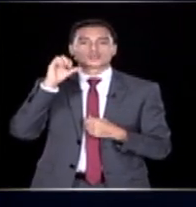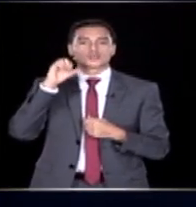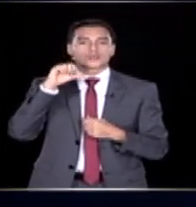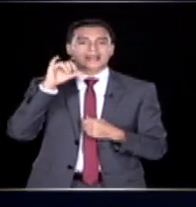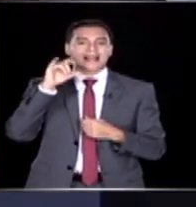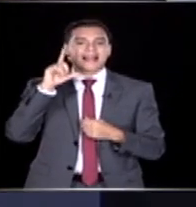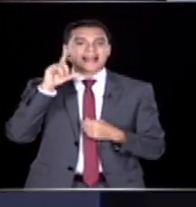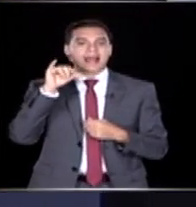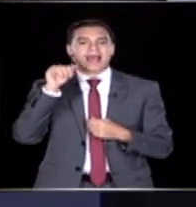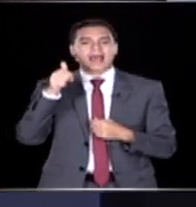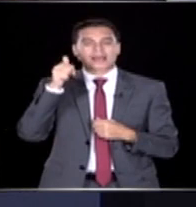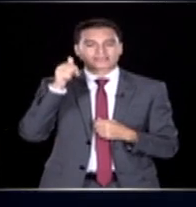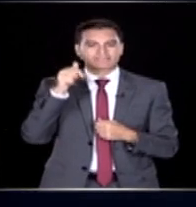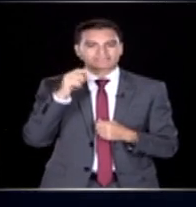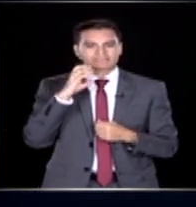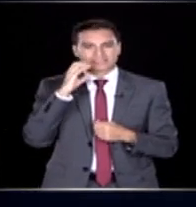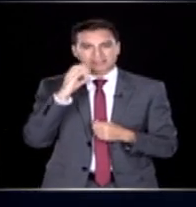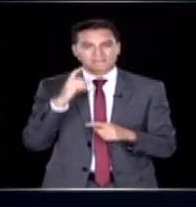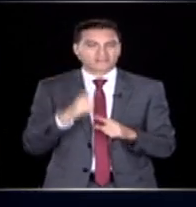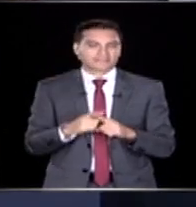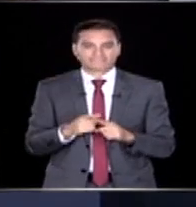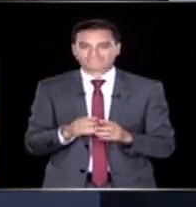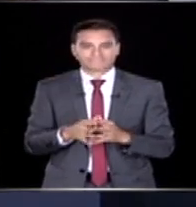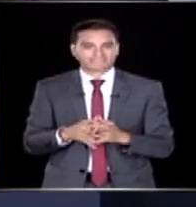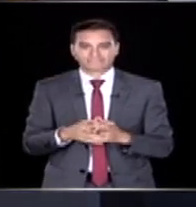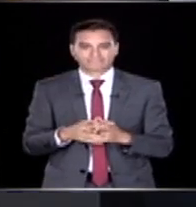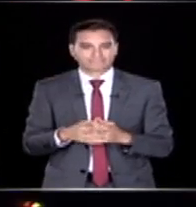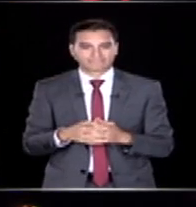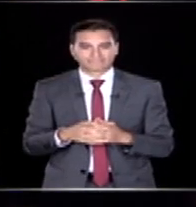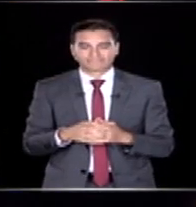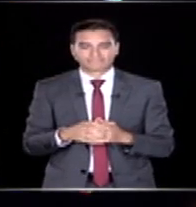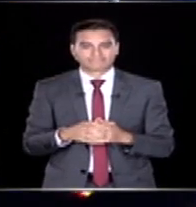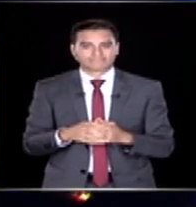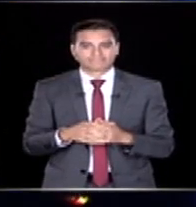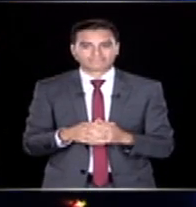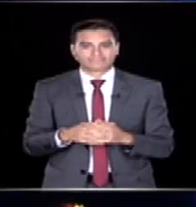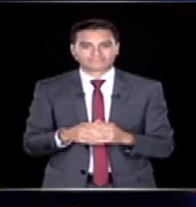بعدت شوية يا إيمان. فنزويلا، إجابة خاطئة.